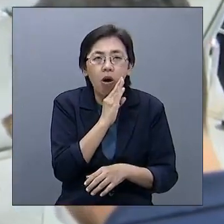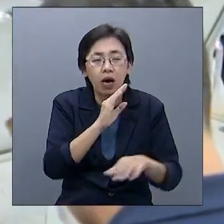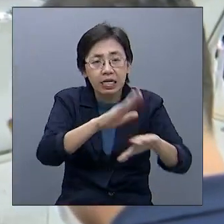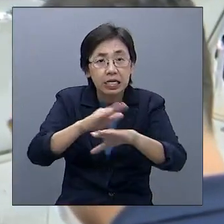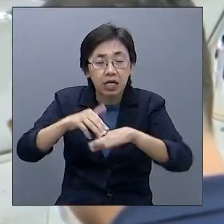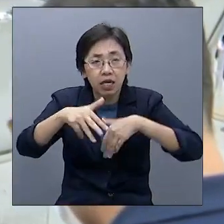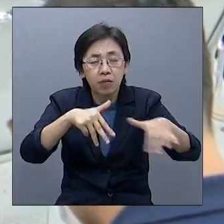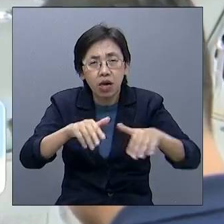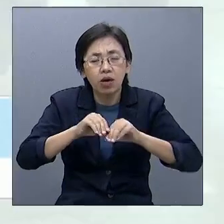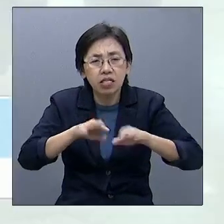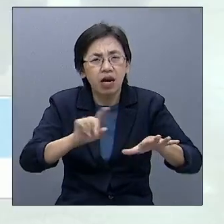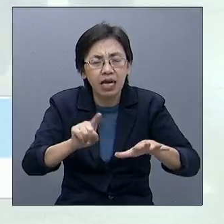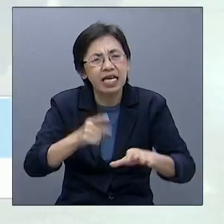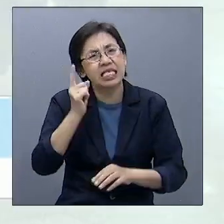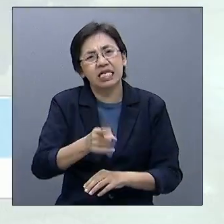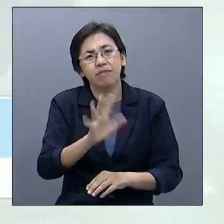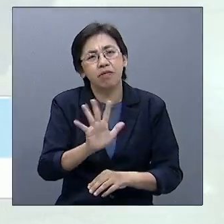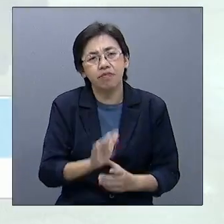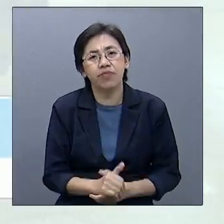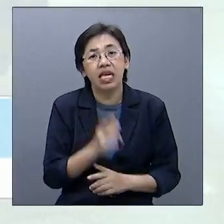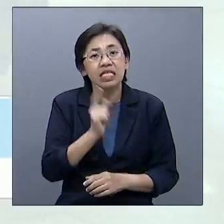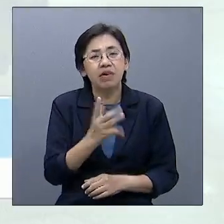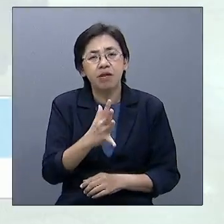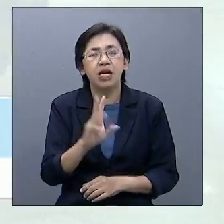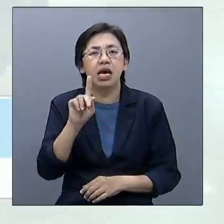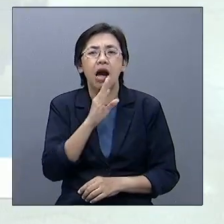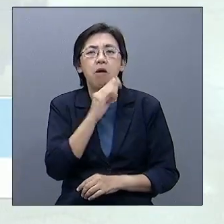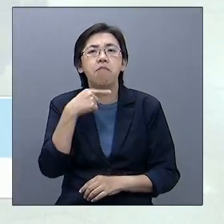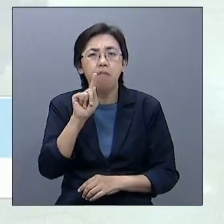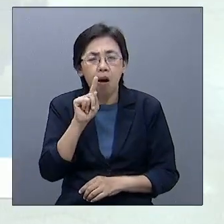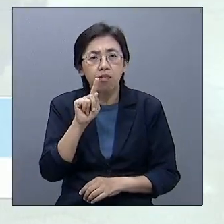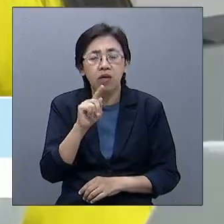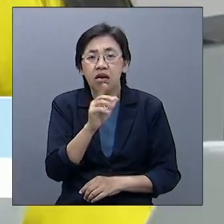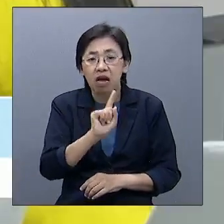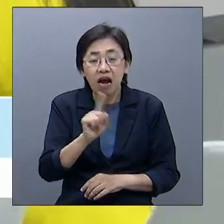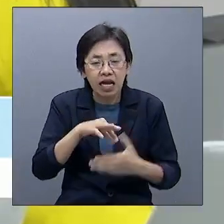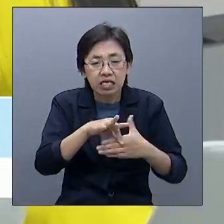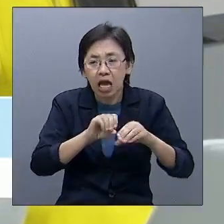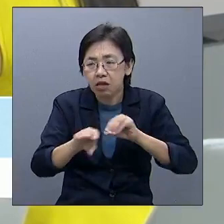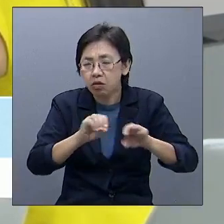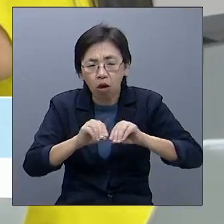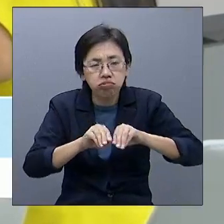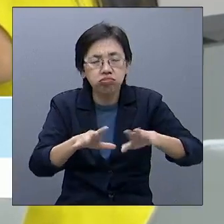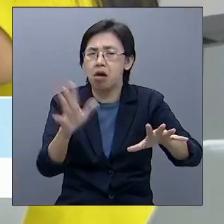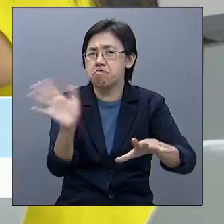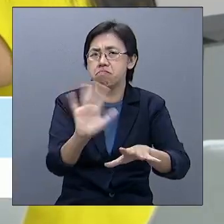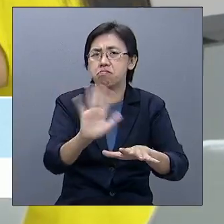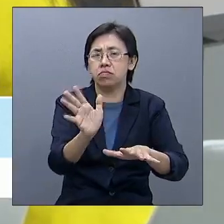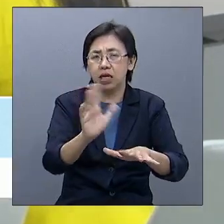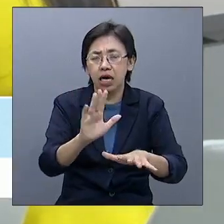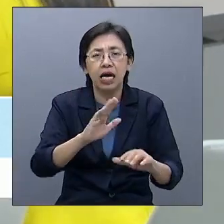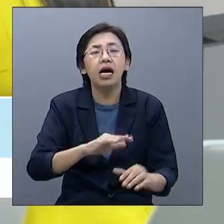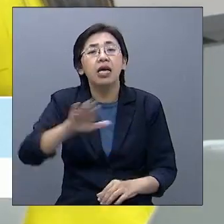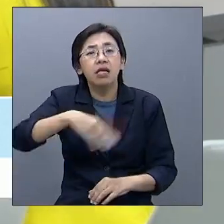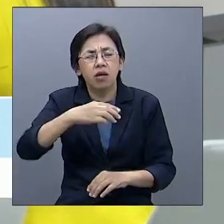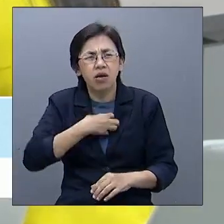าจะแชร์ไปเลยว่ามันไม่จริงนะครับเรื่องนี้เป็นเฟกนิวนะครับและไม่แชร์ผ่านต่อสื่อสังคมออนไลน์ต่างๆและเพื่อให้ได้รับข้อมูลข่าว